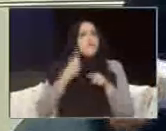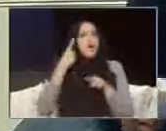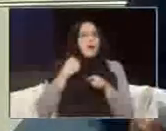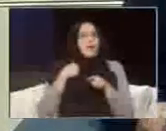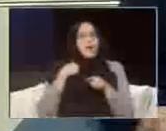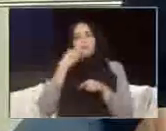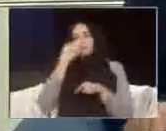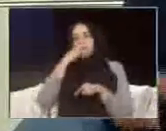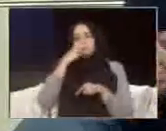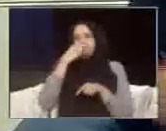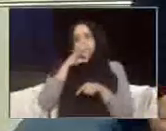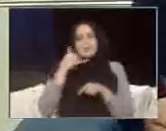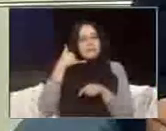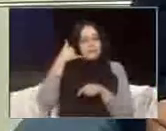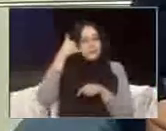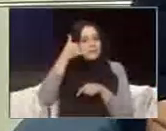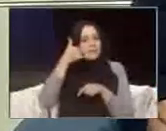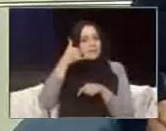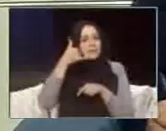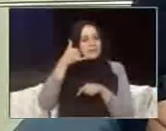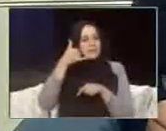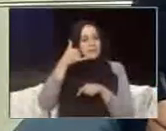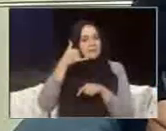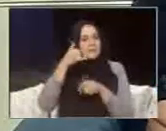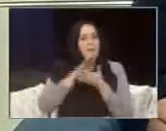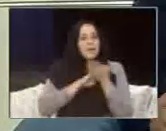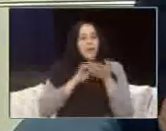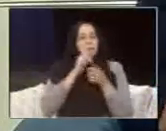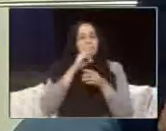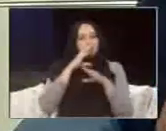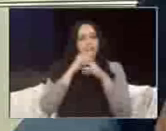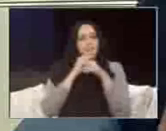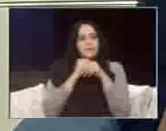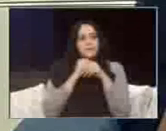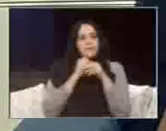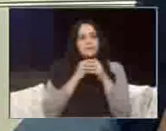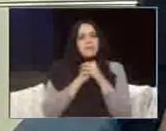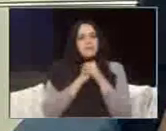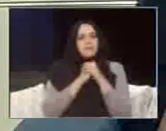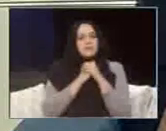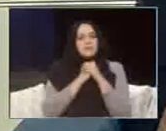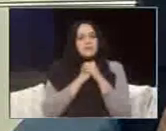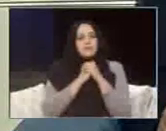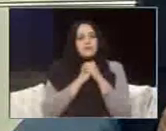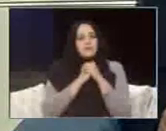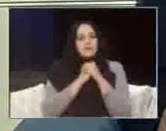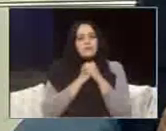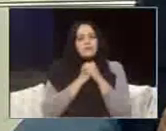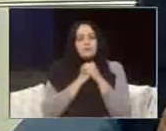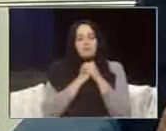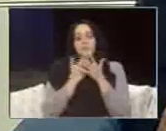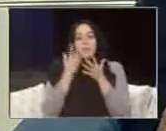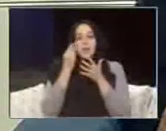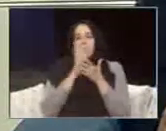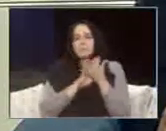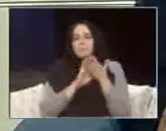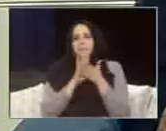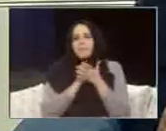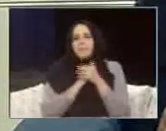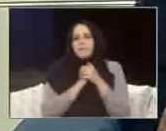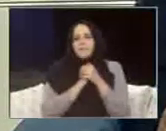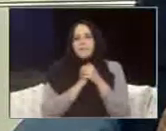حكيت للشيخ عزوز قلت له على الظلم واستفدت منه إن شاء الله يا ربي لكن